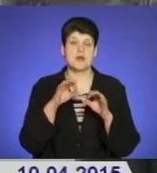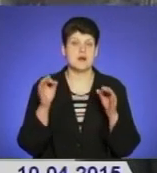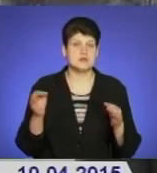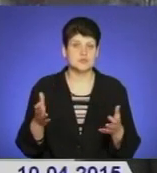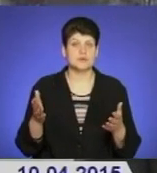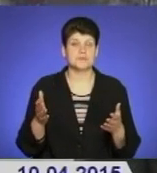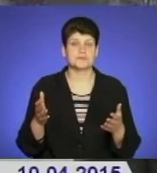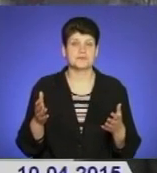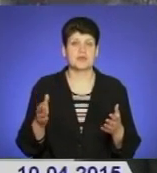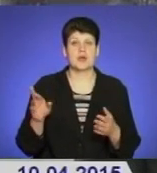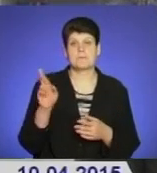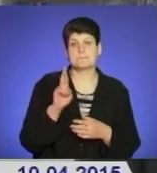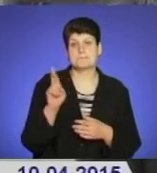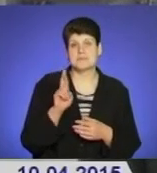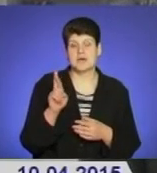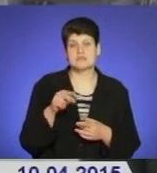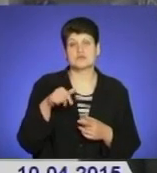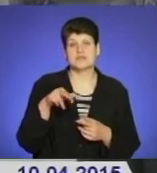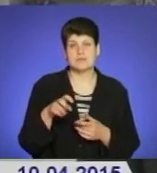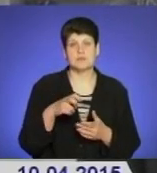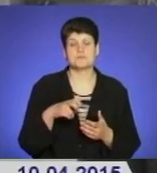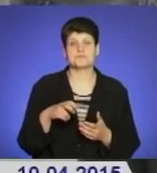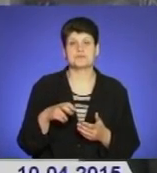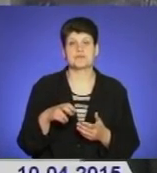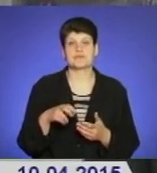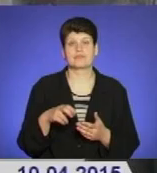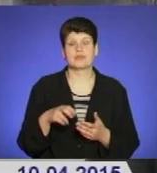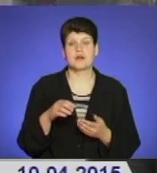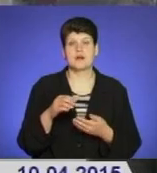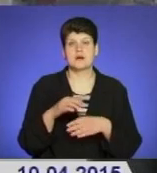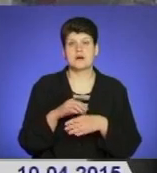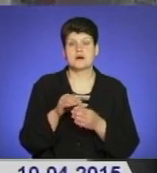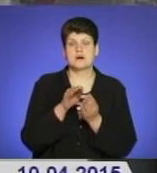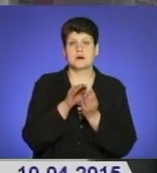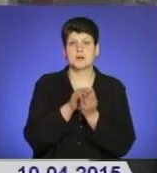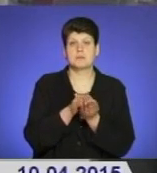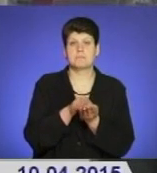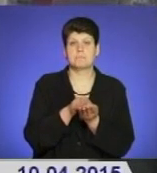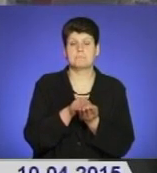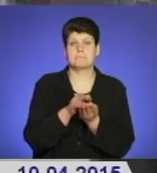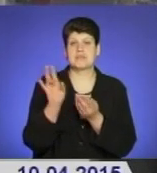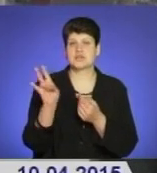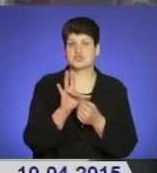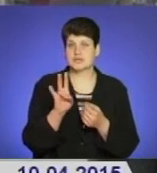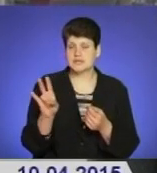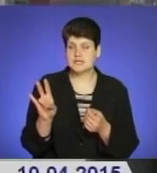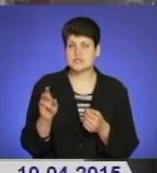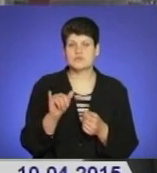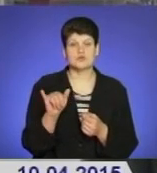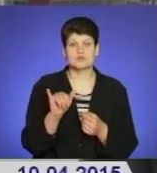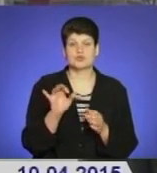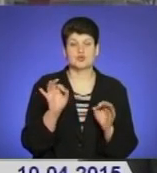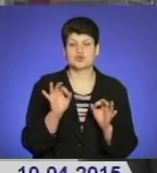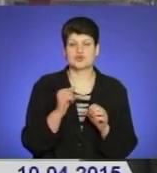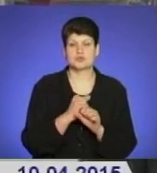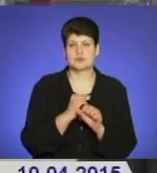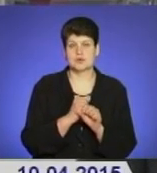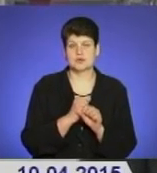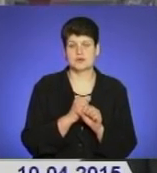п'ятницю, як в нас заведено, йдемо до плащаниці, то нічого ми не робимо. В суботу доготовлюємо, і